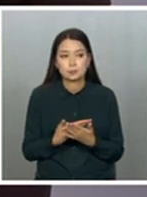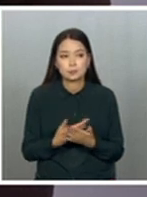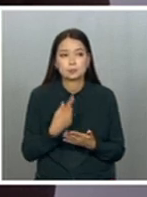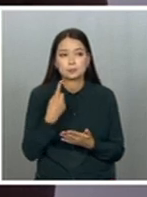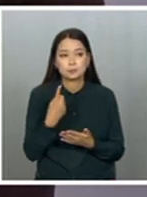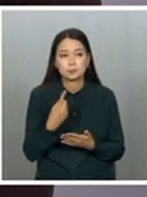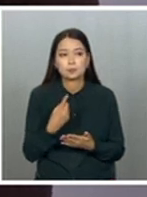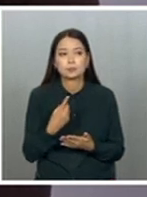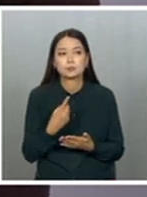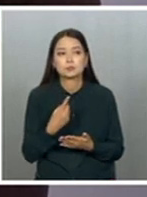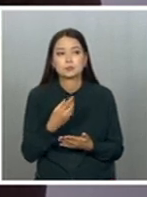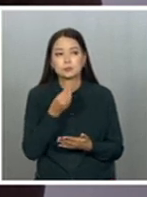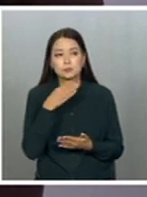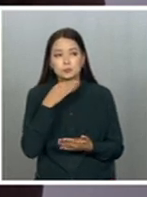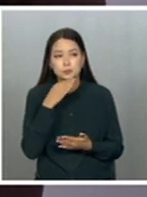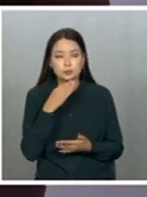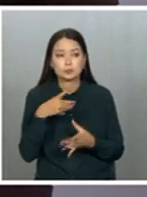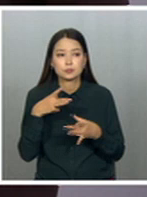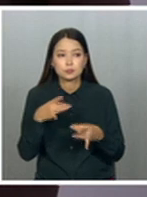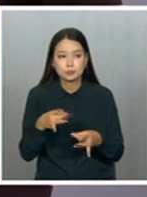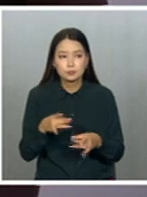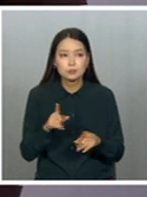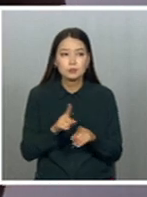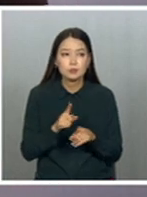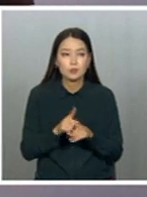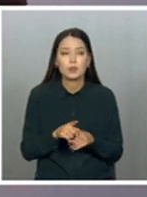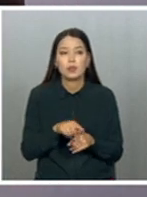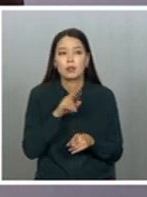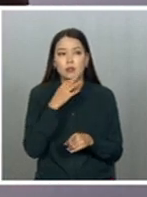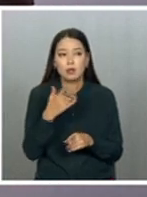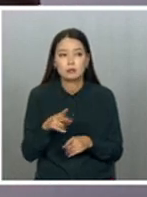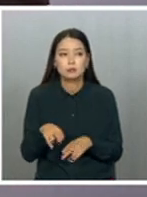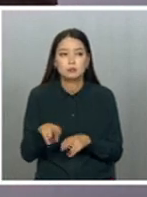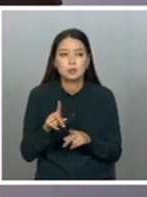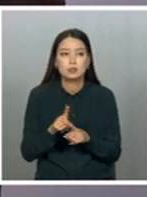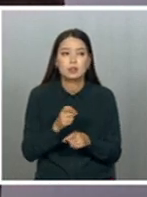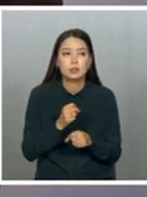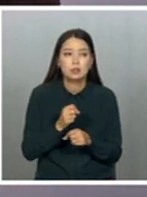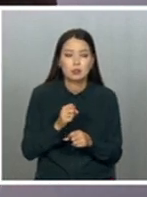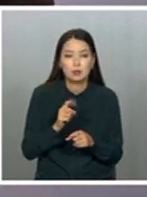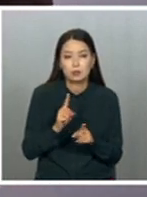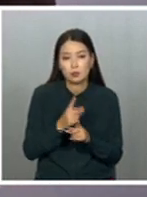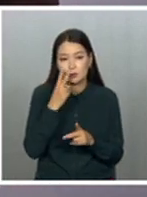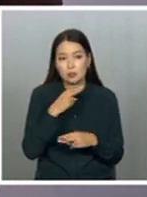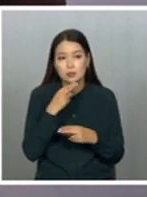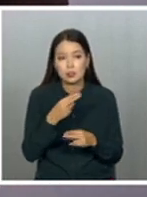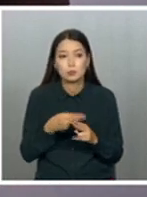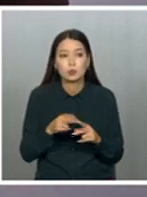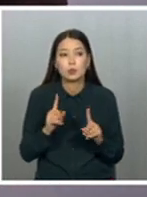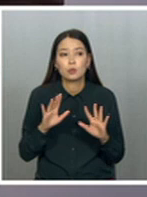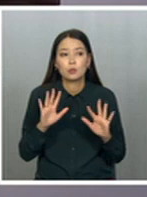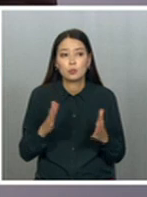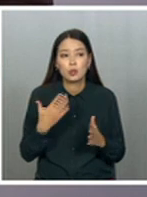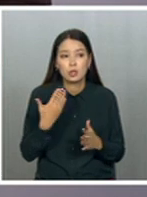етке құмартып, лақ атқаннан гөрі лақты паналап, құлжаны көздеген жақсы. Бұл оқиға Төрехан